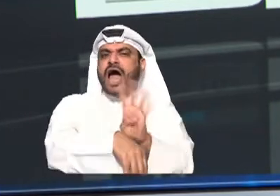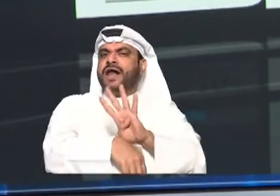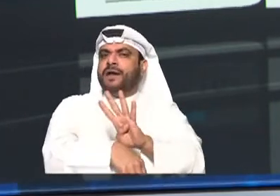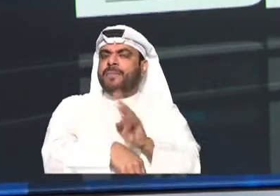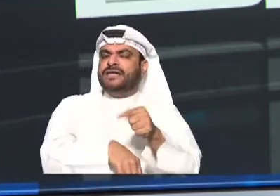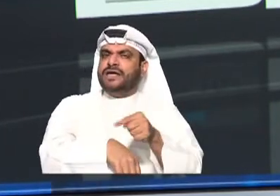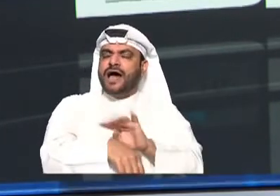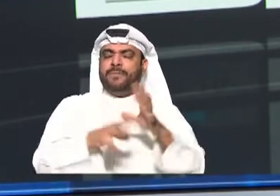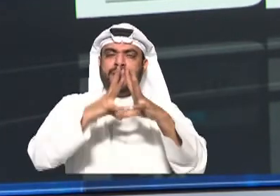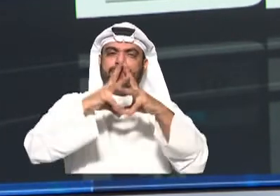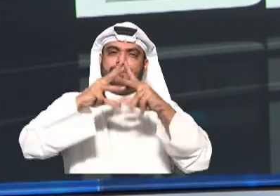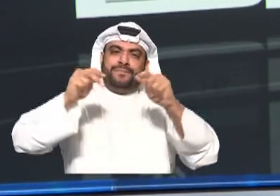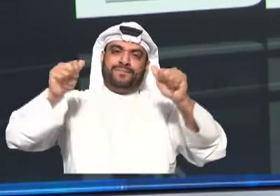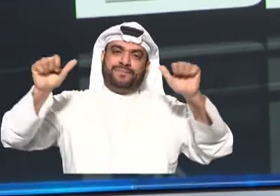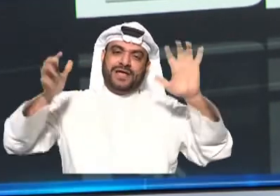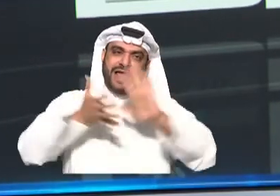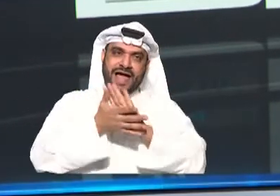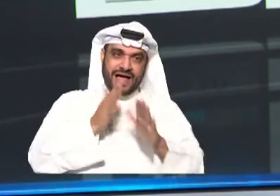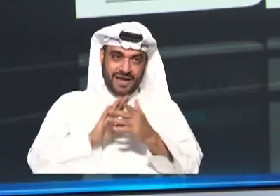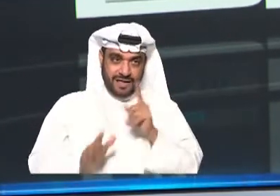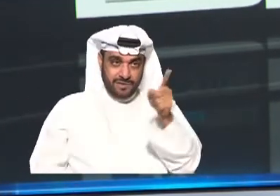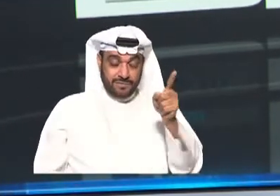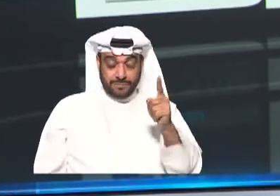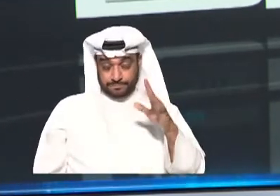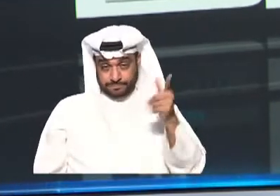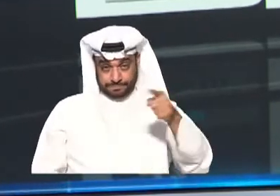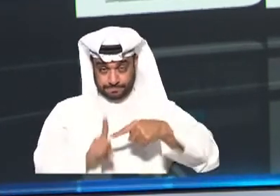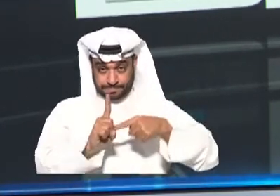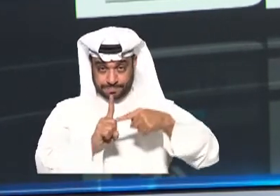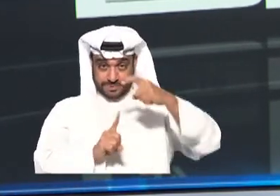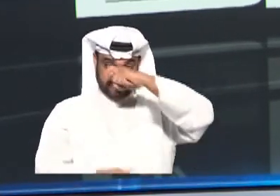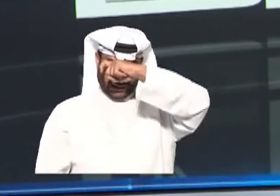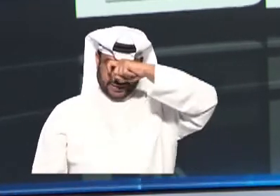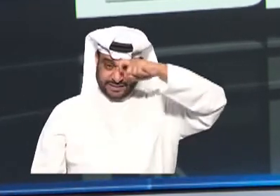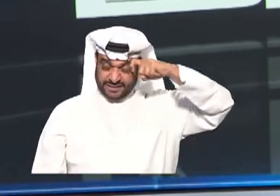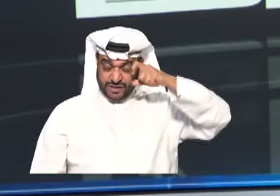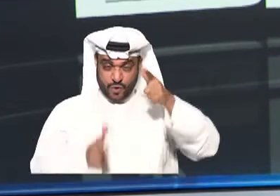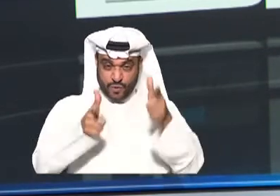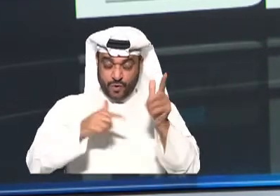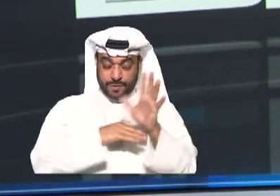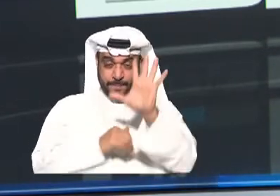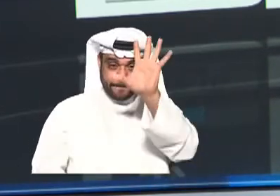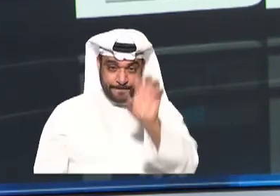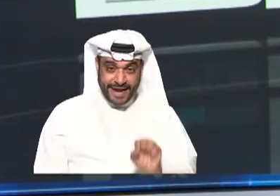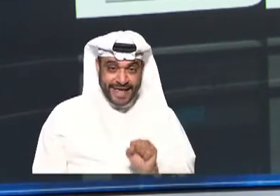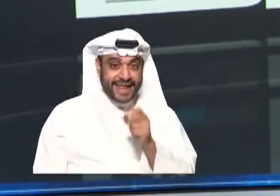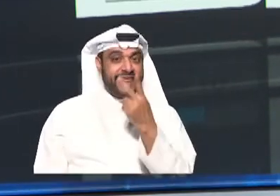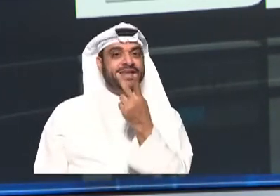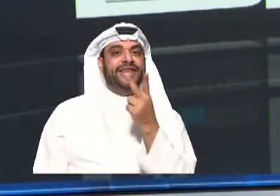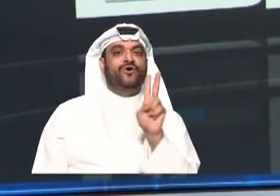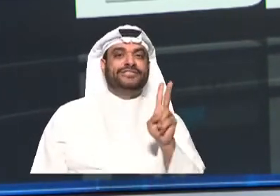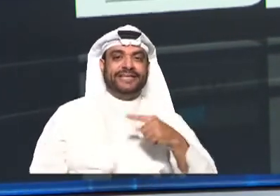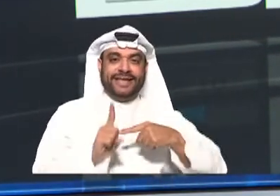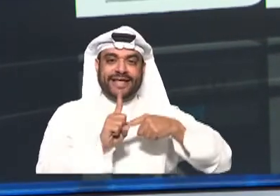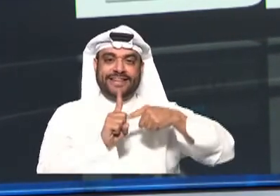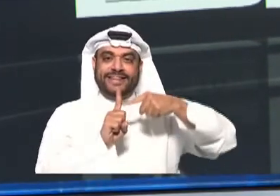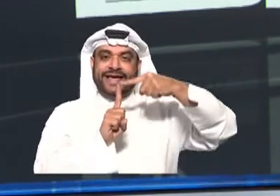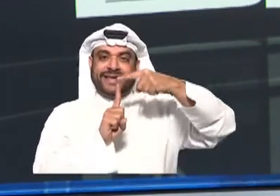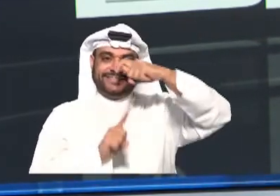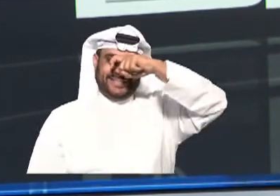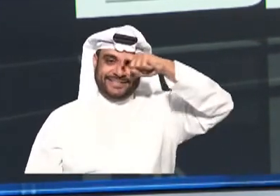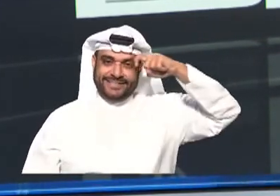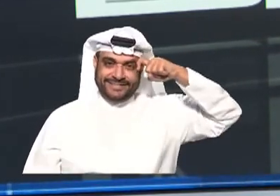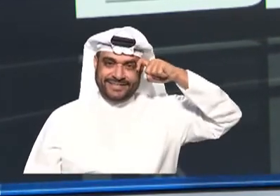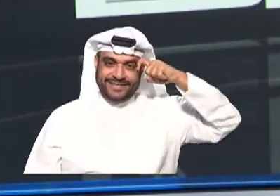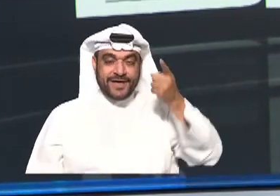الغد. أجواء راح تميل إلى الحرارة، متوقع تصل العظمى إلى 34، أما الصغرى متوقع تصل إلى 22 درجة مئوية. مع نهاية